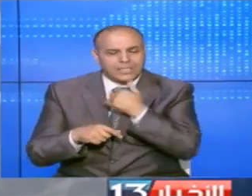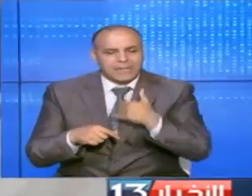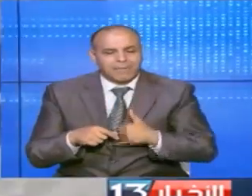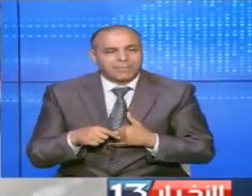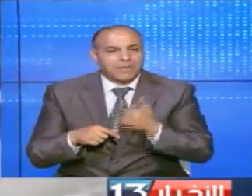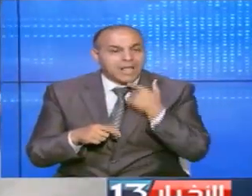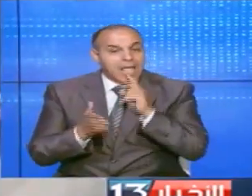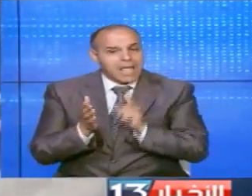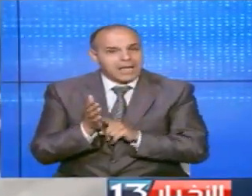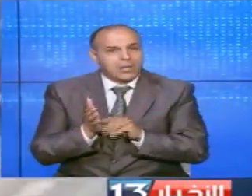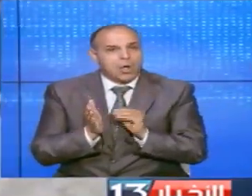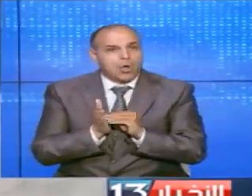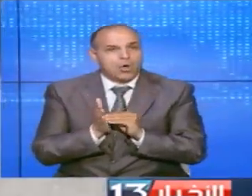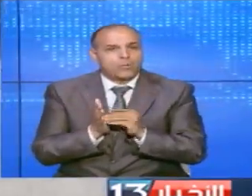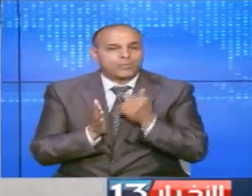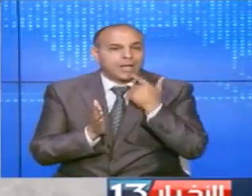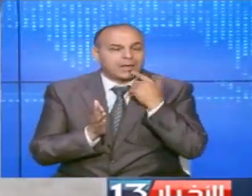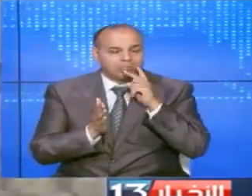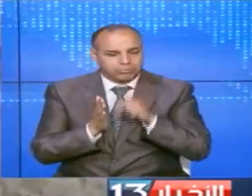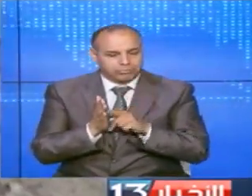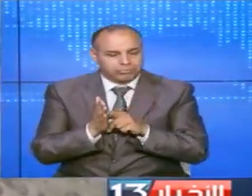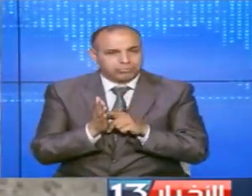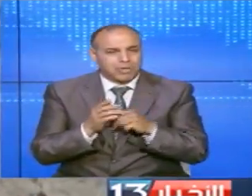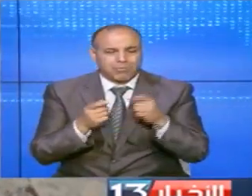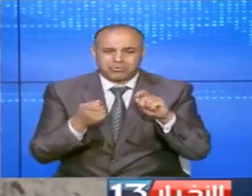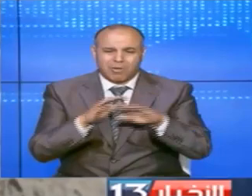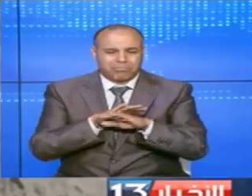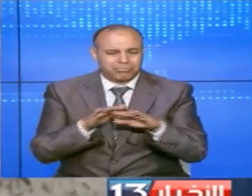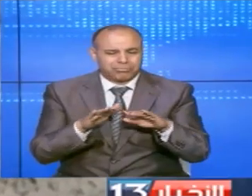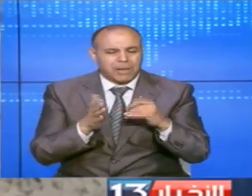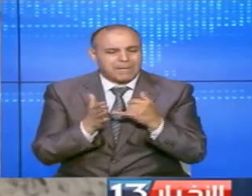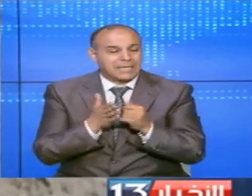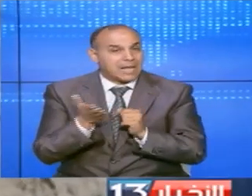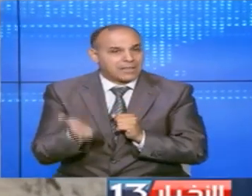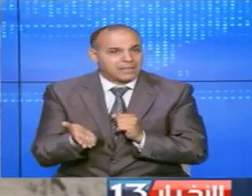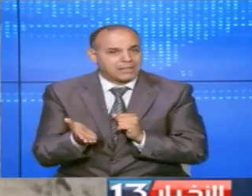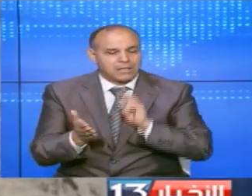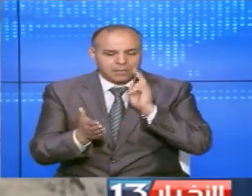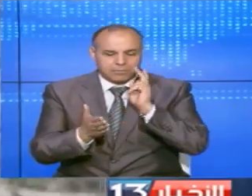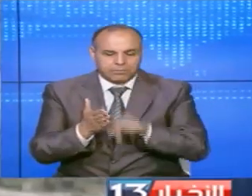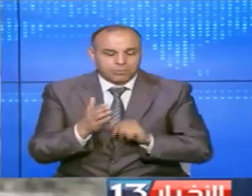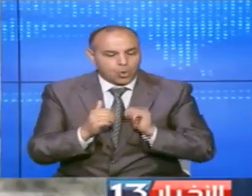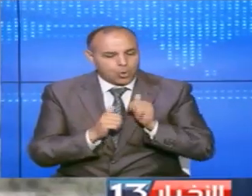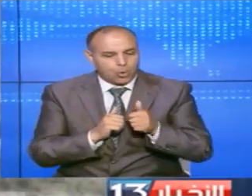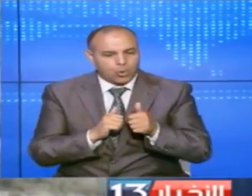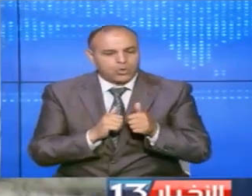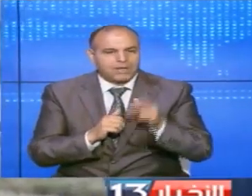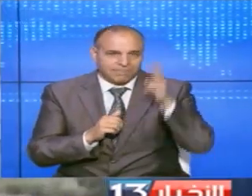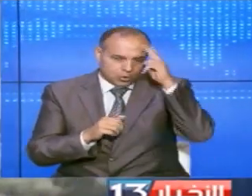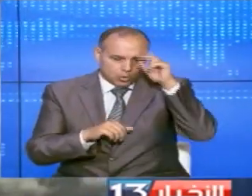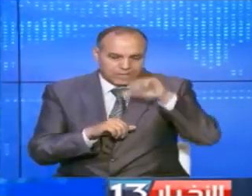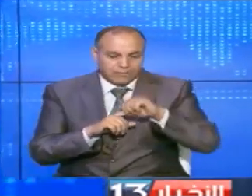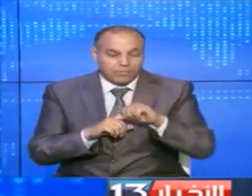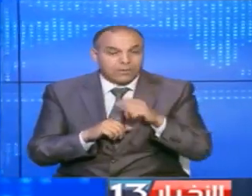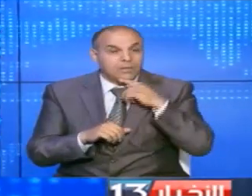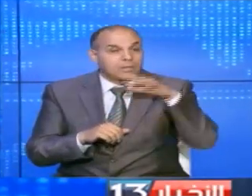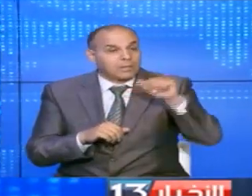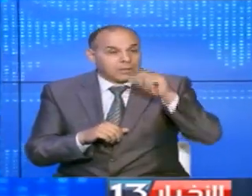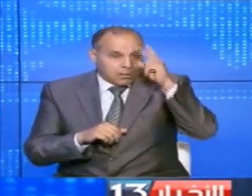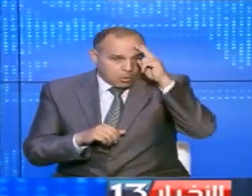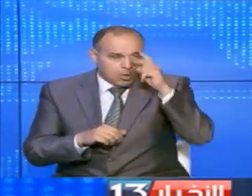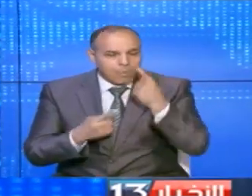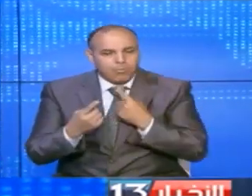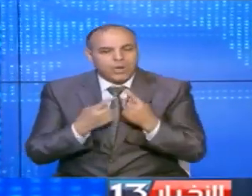اكدوا ايضا ان اتفاق انهاء الازمه في عدن سيتم توقيع موجودين في الرياض وتستضيف السعوديه